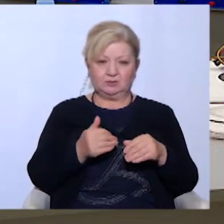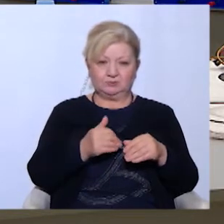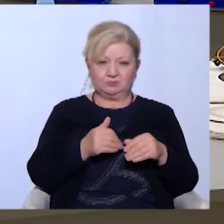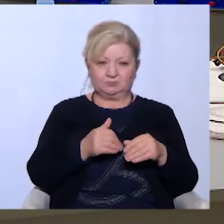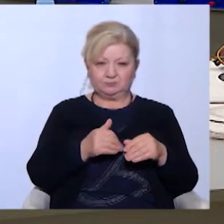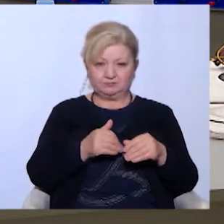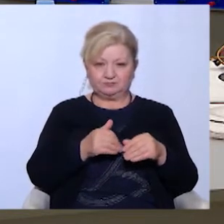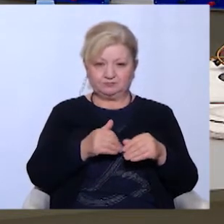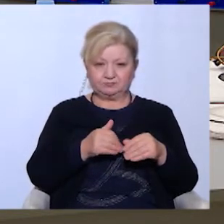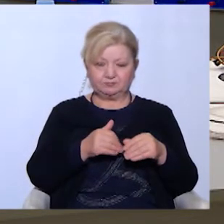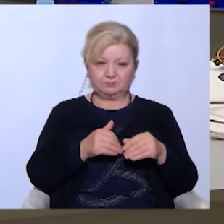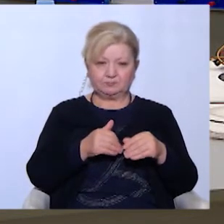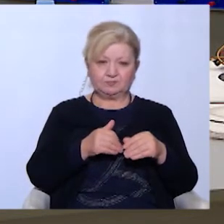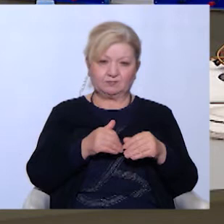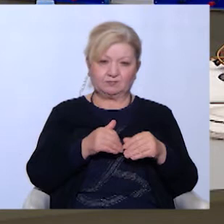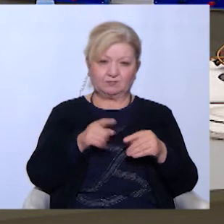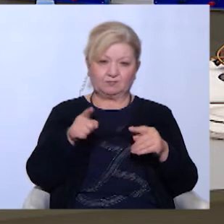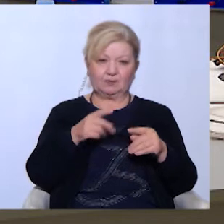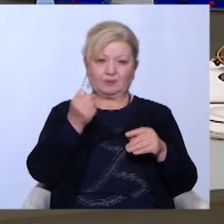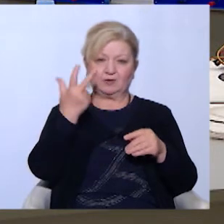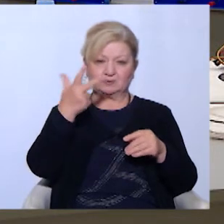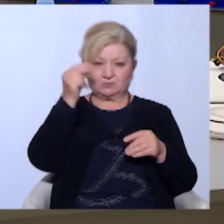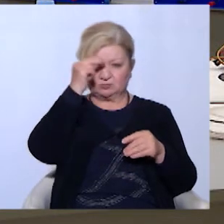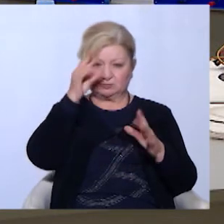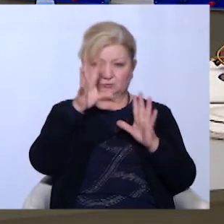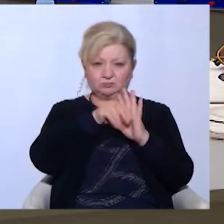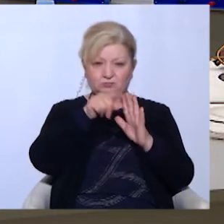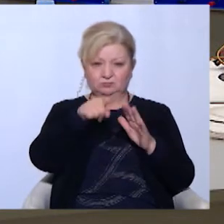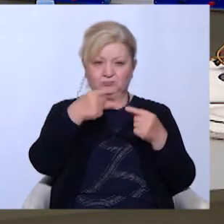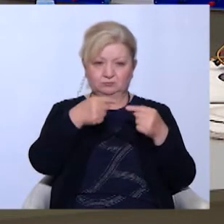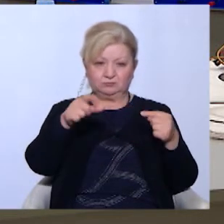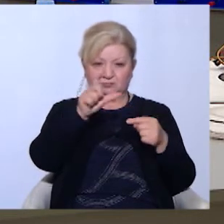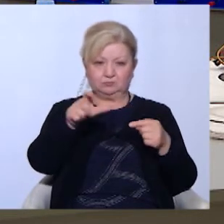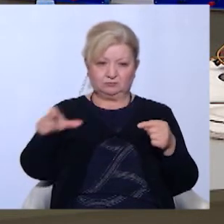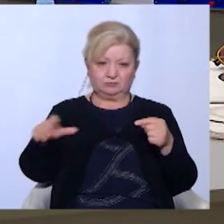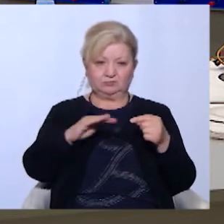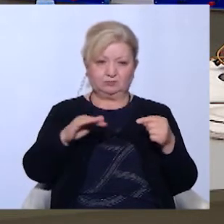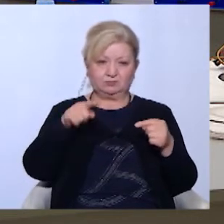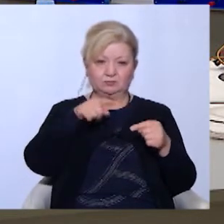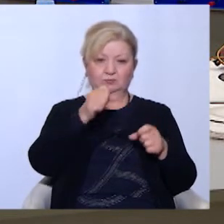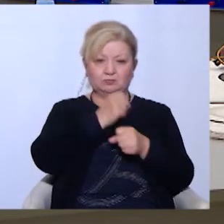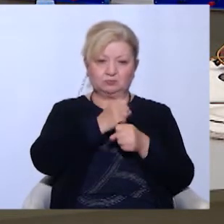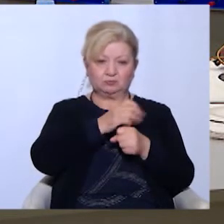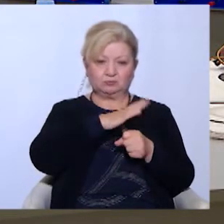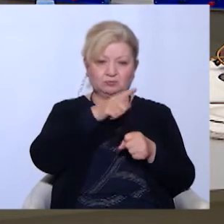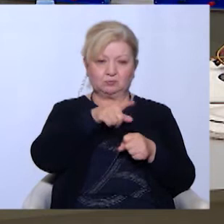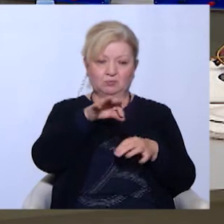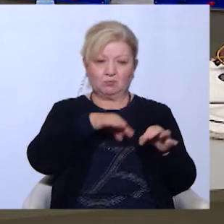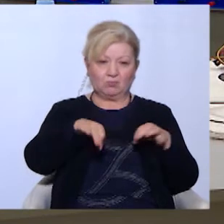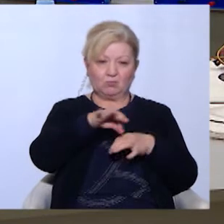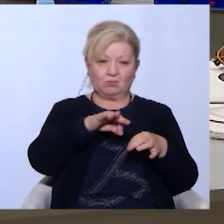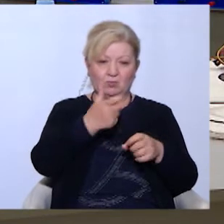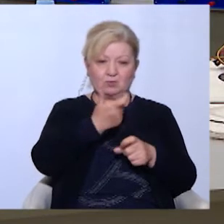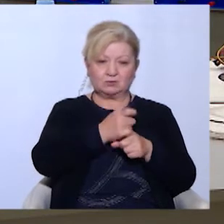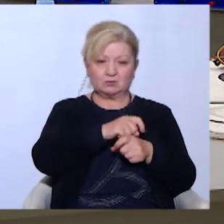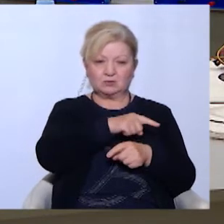აიაჯესის სკოლა გეგა შავდათუაშვილი და პროგრესის სკოლა მარიამ ნინოა. მათ იმუშავეს ამ